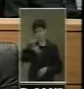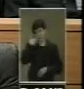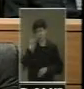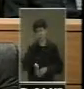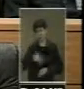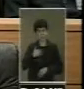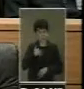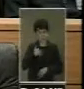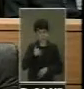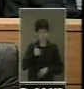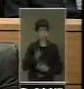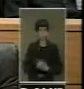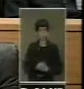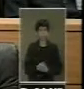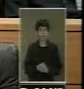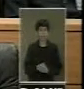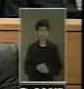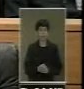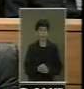ครับ